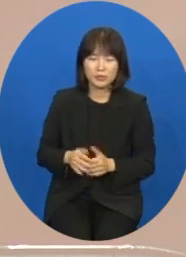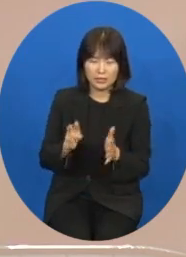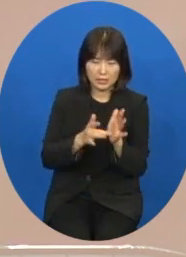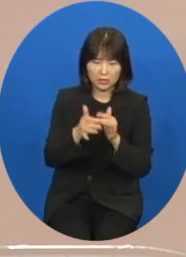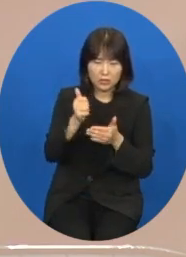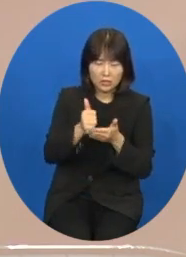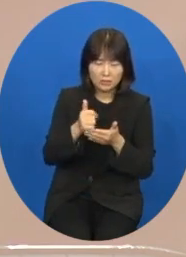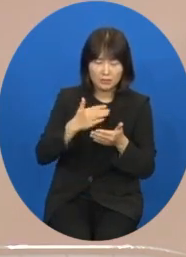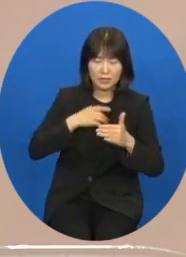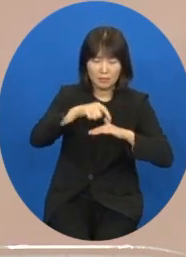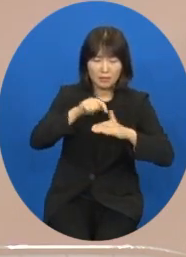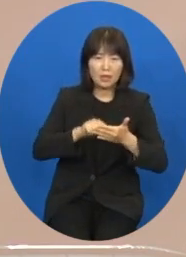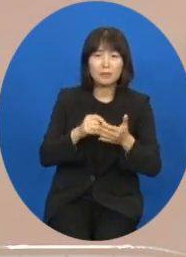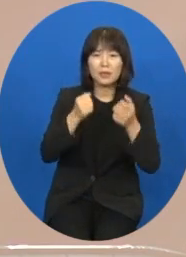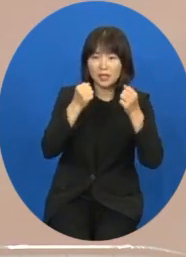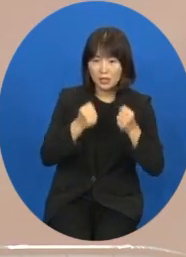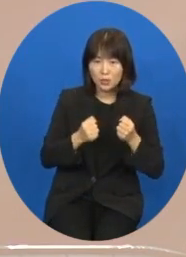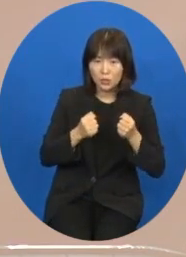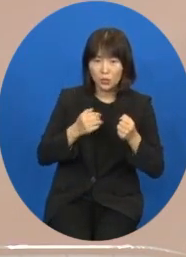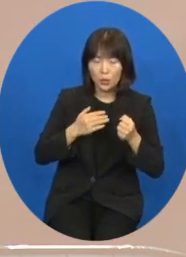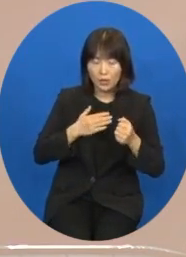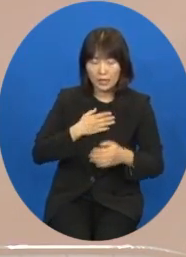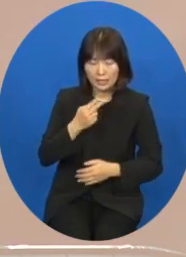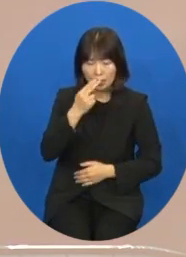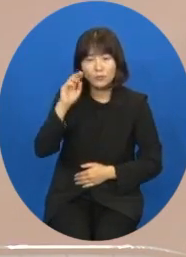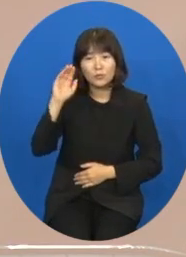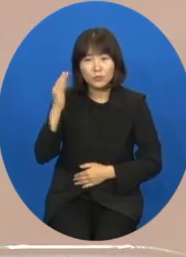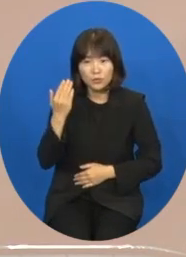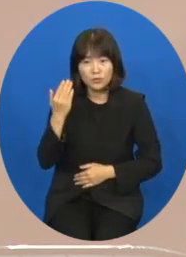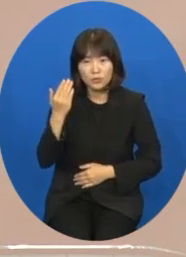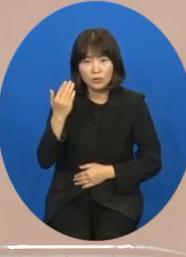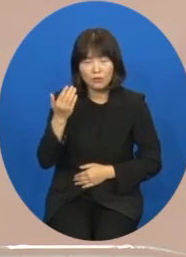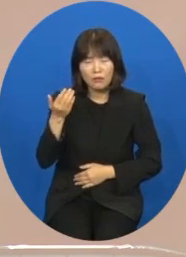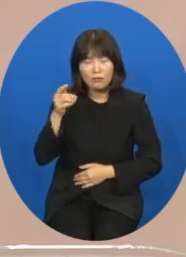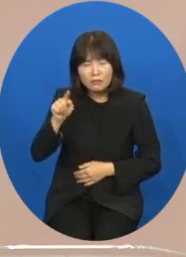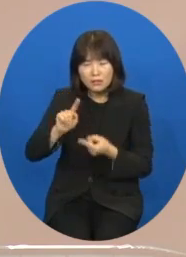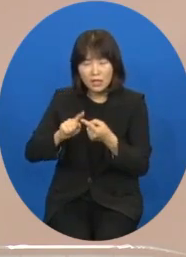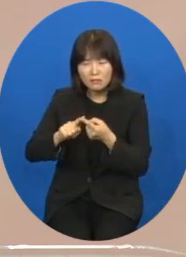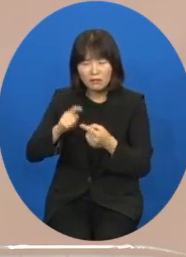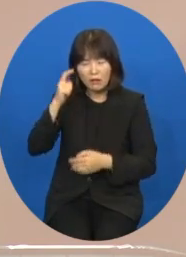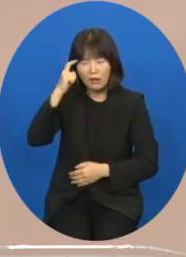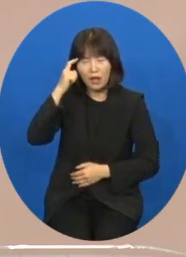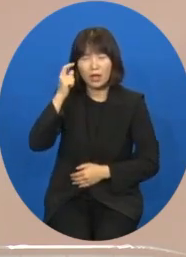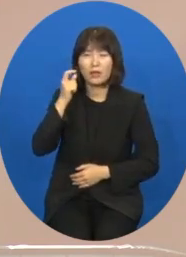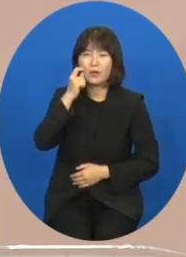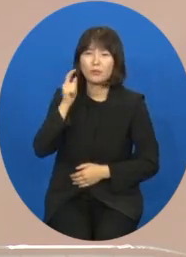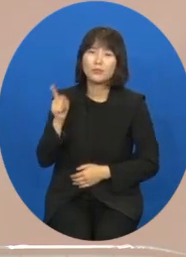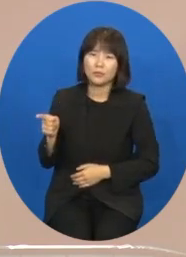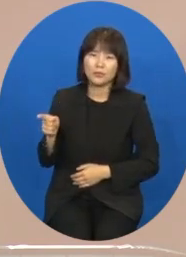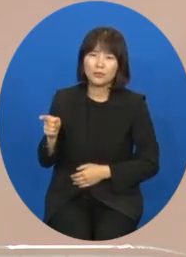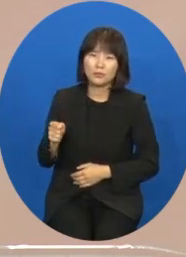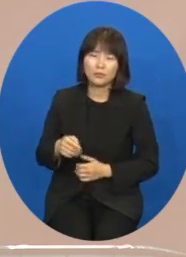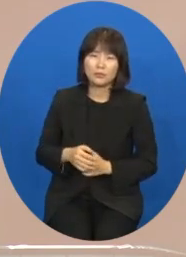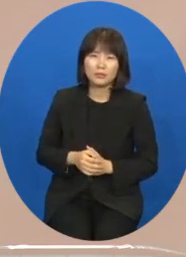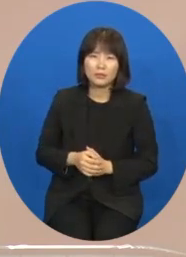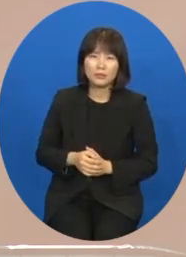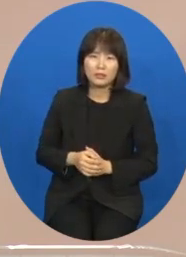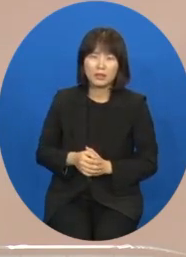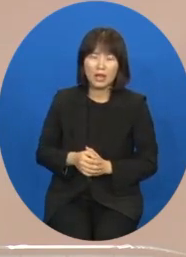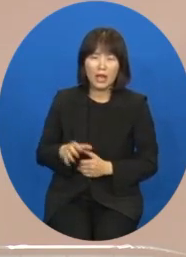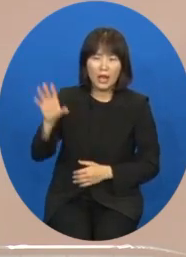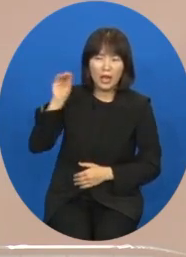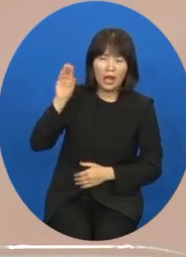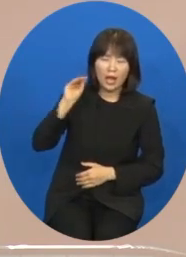예수님께서 내 마음에 계시고 내 생명이 되셨는데 전혀 의식을 안 하시는 거예요. 그러니까 참